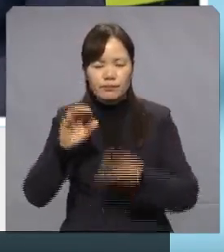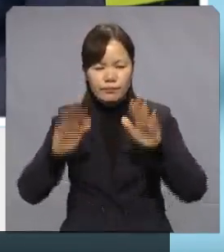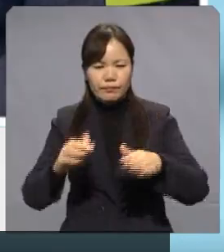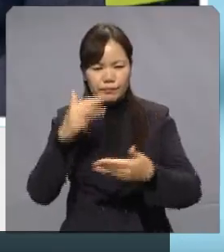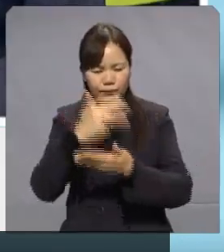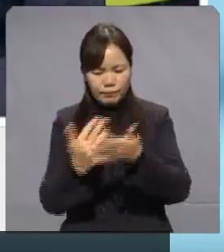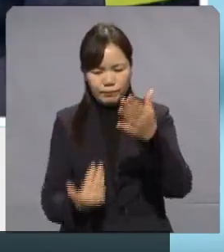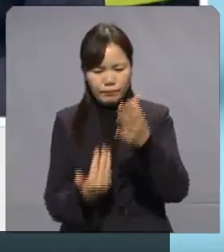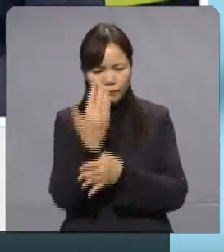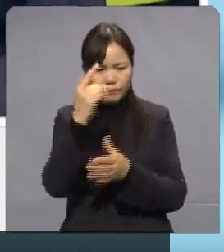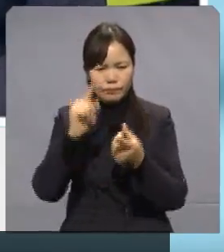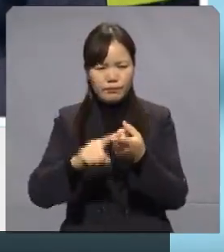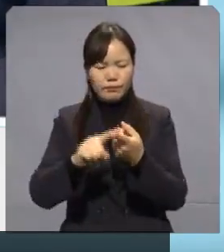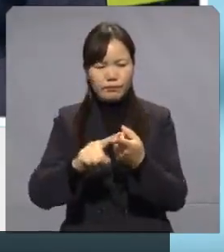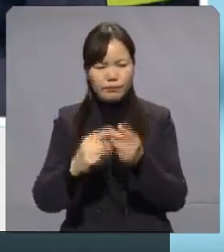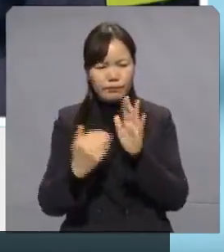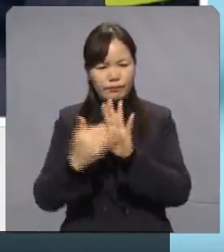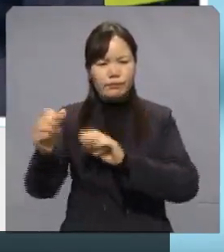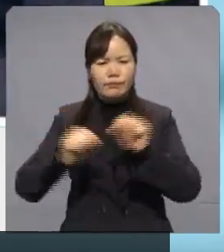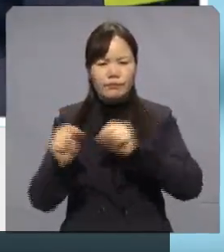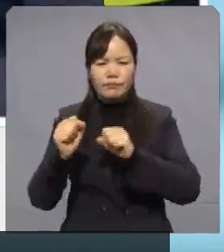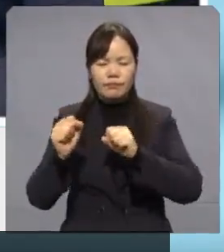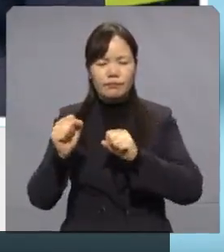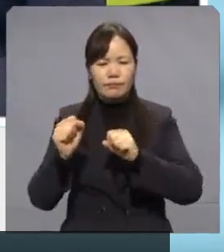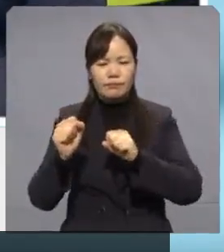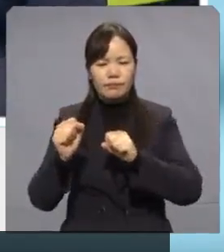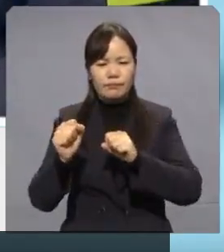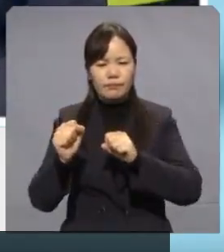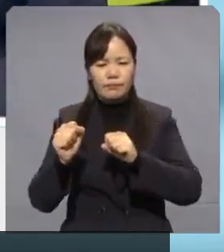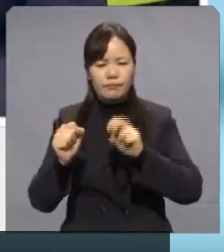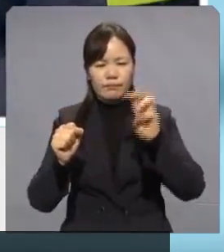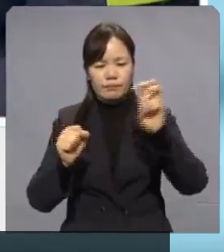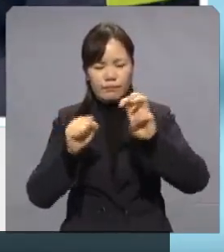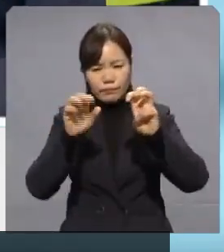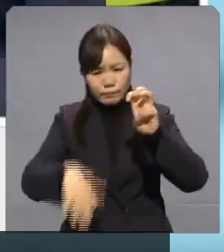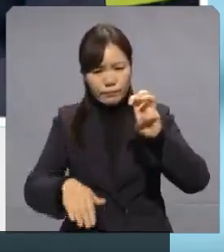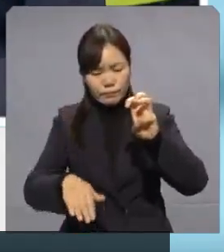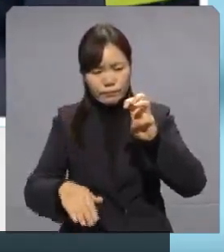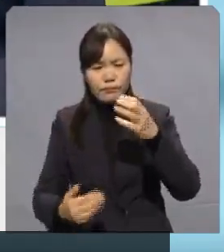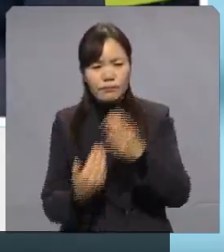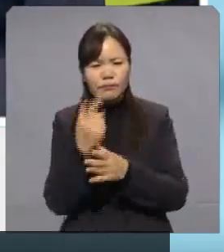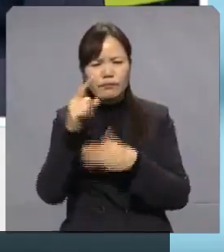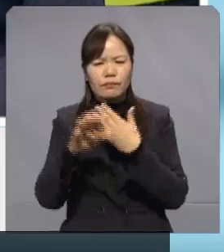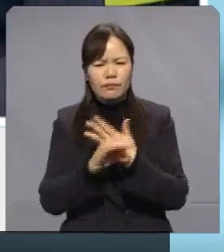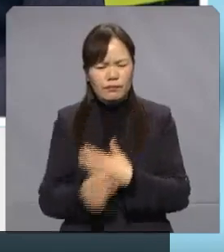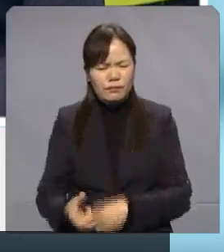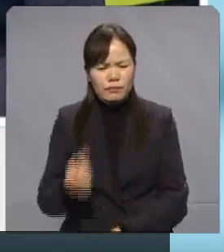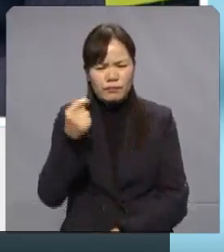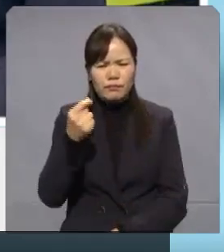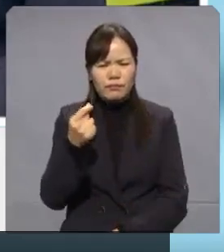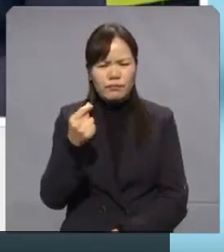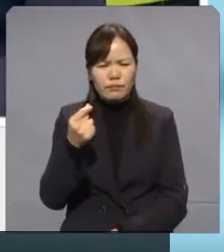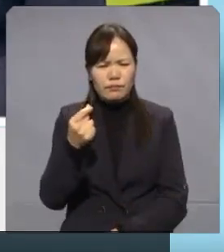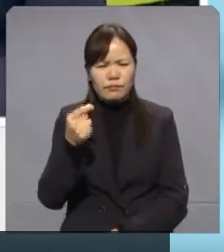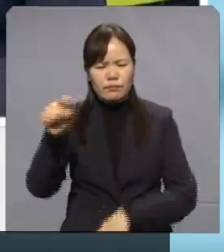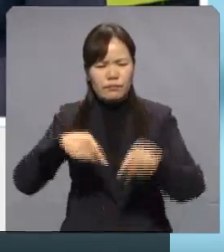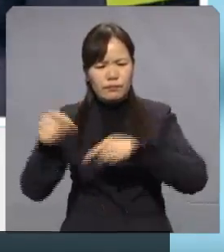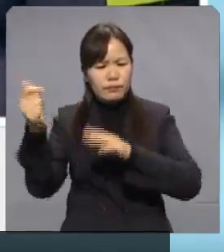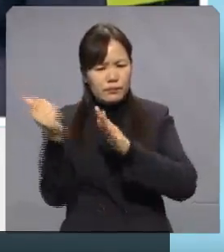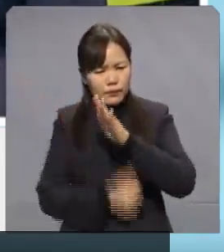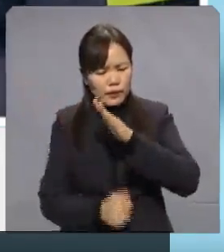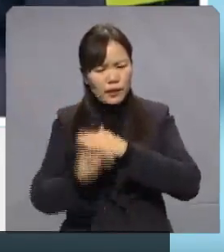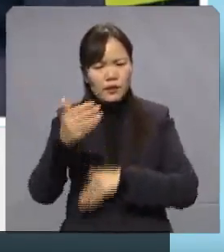이태원 참사에 대한 대응에서 무너진다면 조기 레임덕으로 갈 수 있다라고 예. 하는 우려를 보인 것 같아요. 근데 이 조기